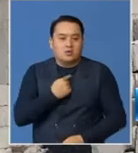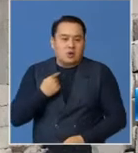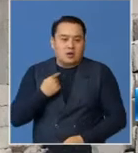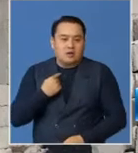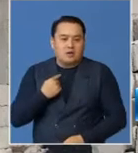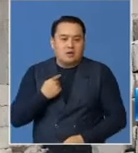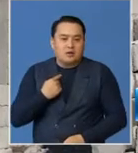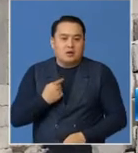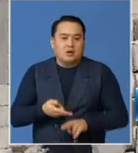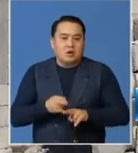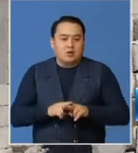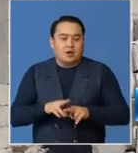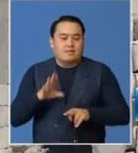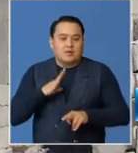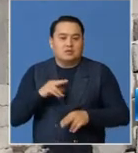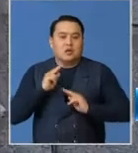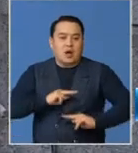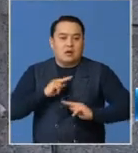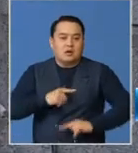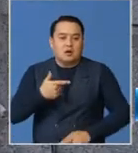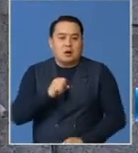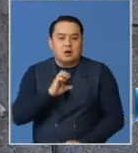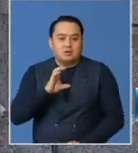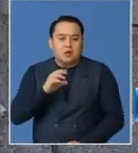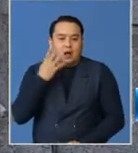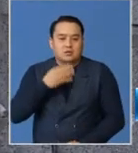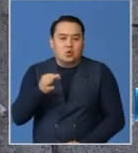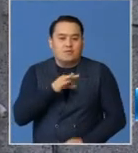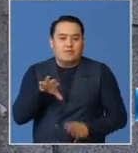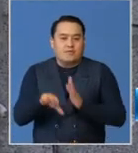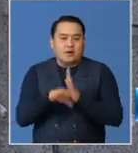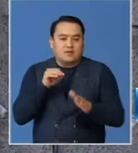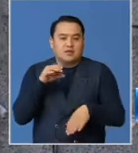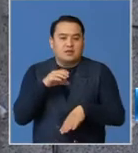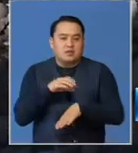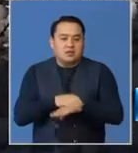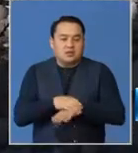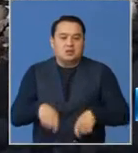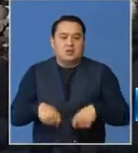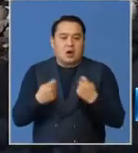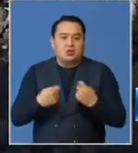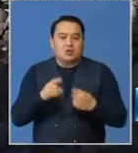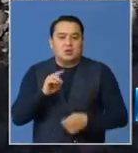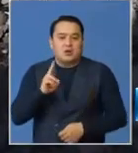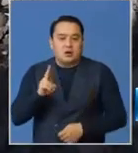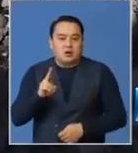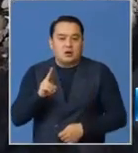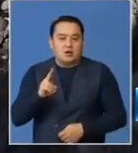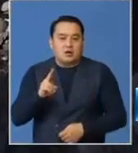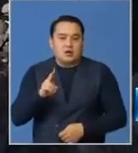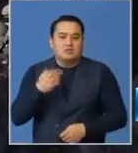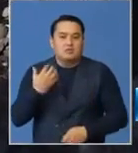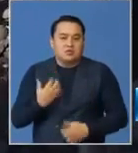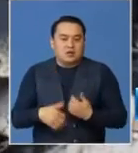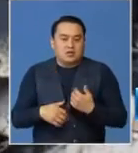центра. Но не тут-то было. Сотрудниками ГАЗ Калматинской области выявлено нарушение норм законодательства Республики Казахстан. В